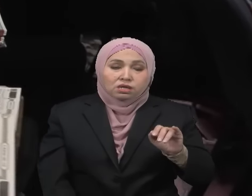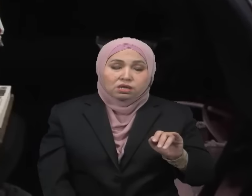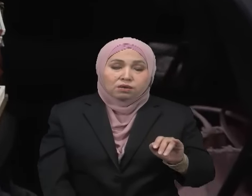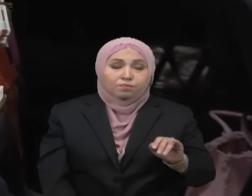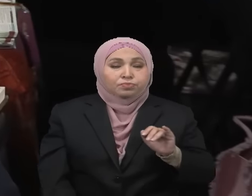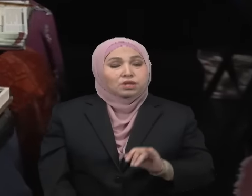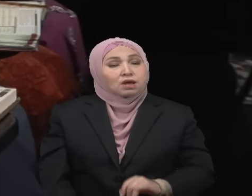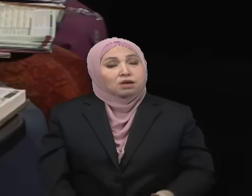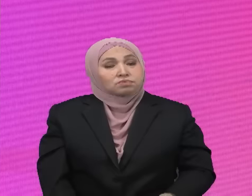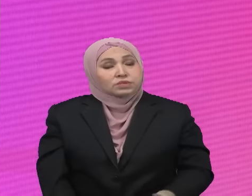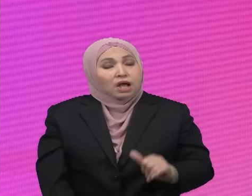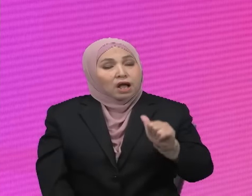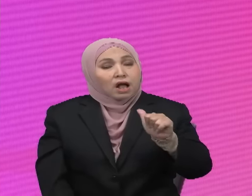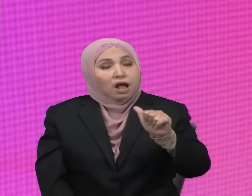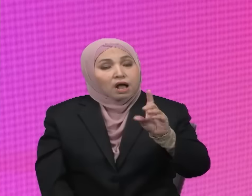Aduwansyayatid.